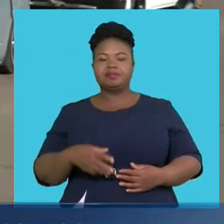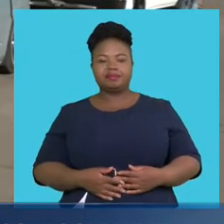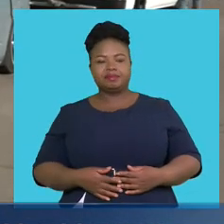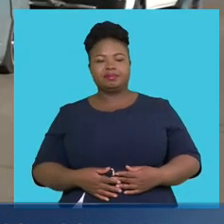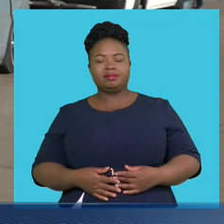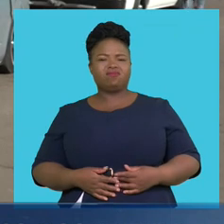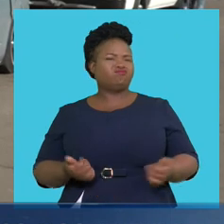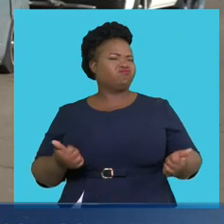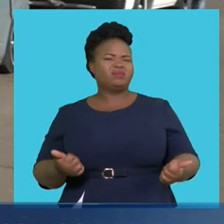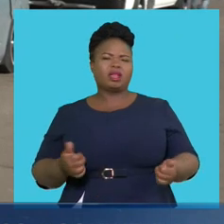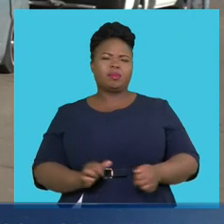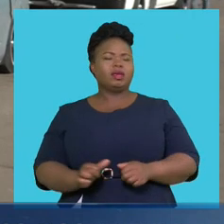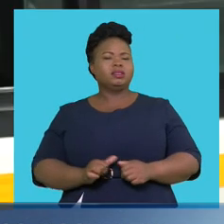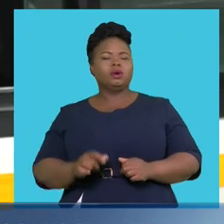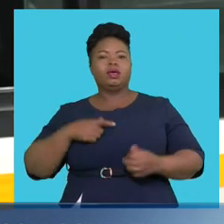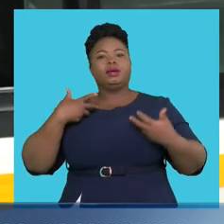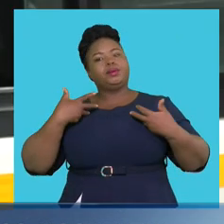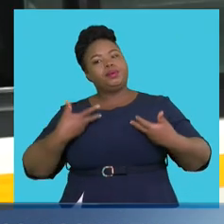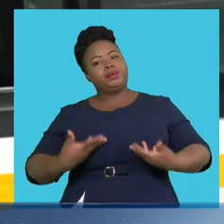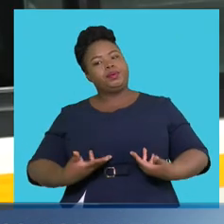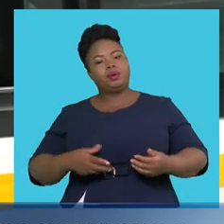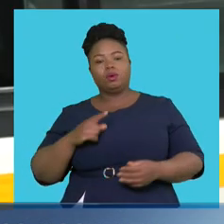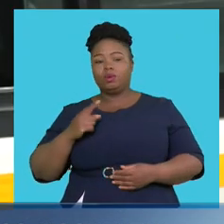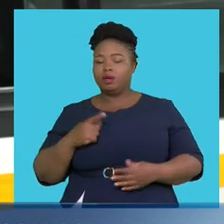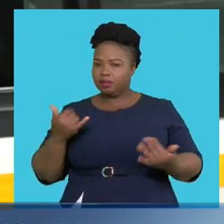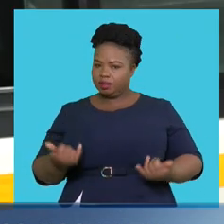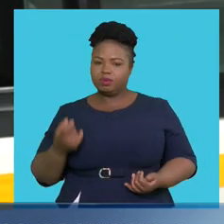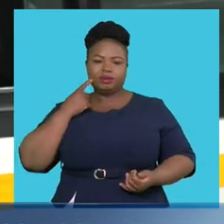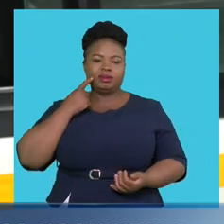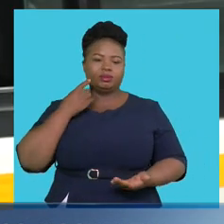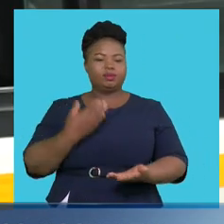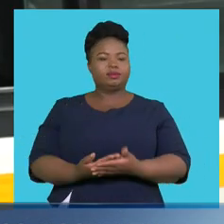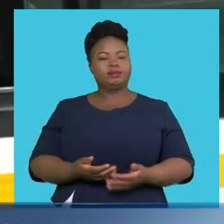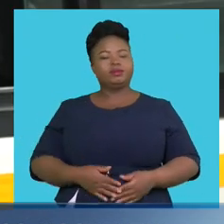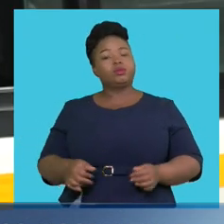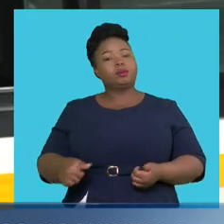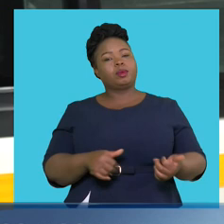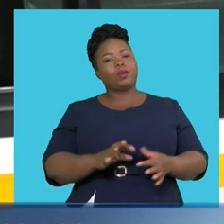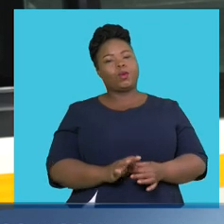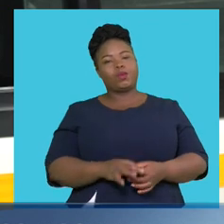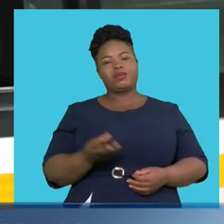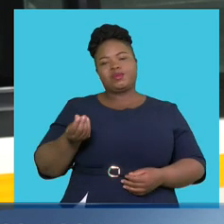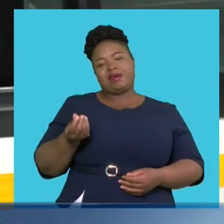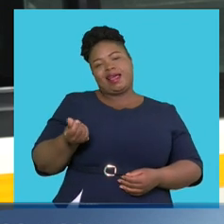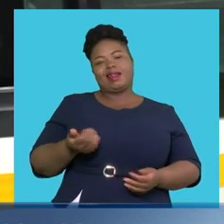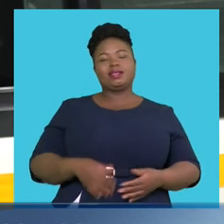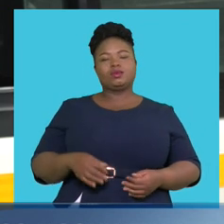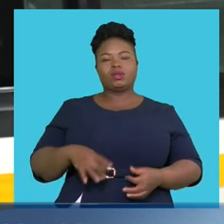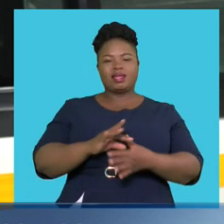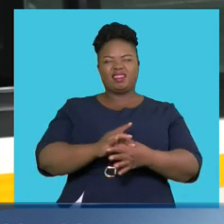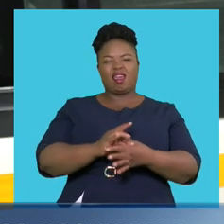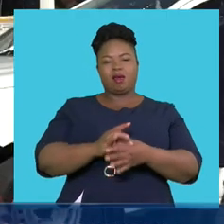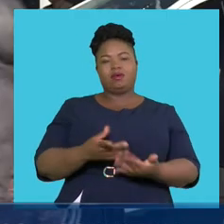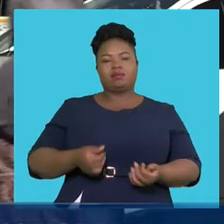Siba right nje at least nje siyakhululeka emoyeni ngoba nathi nje sizokwazi ukubuyela endlini ne-bri pack nyana lapho ukukhombisa ukuthi